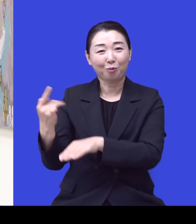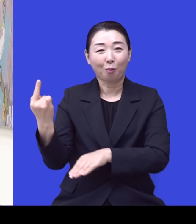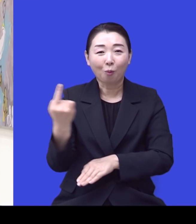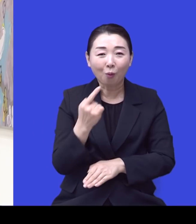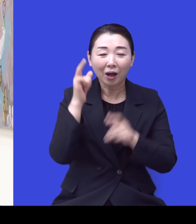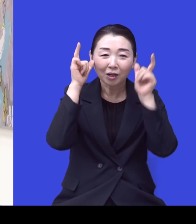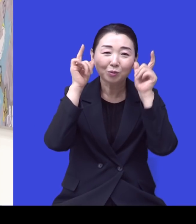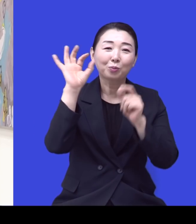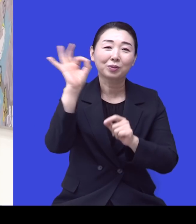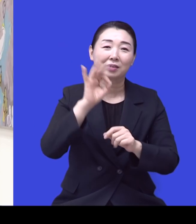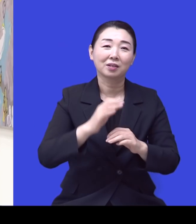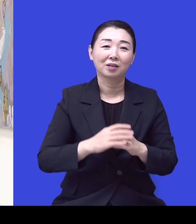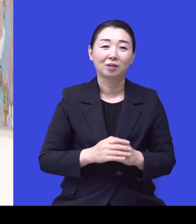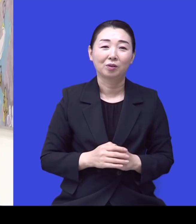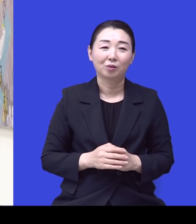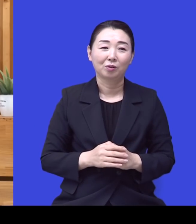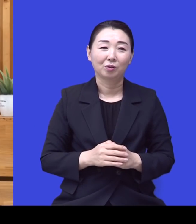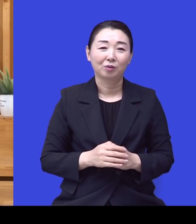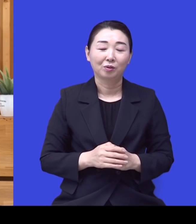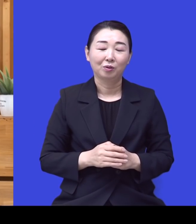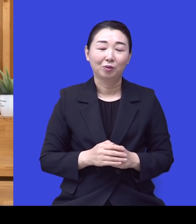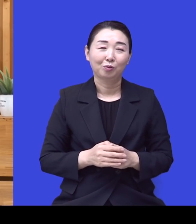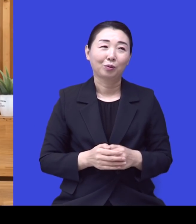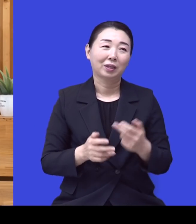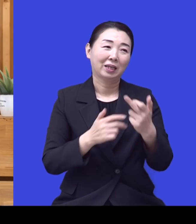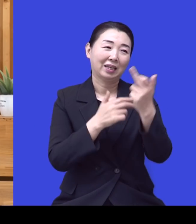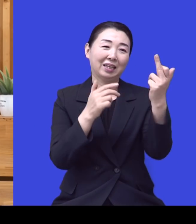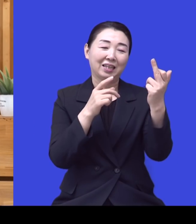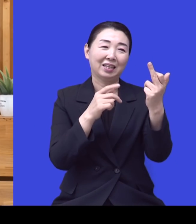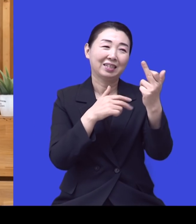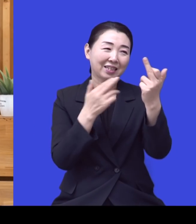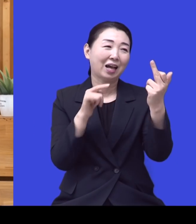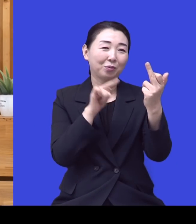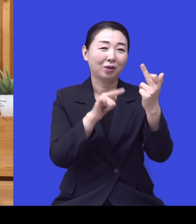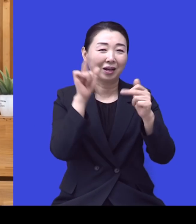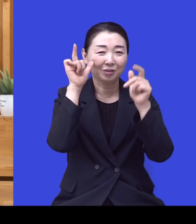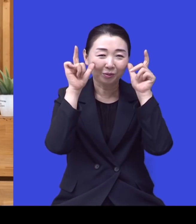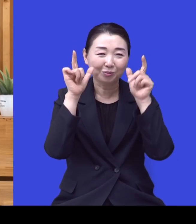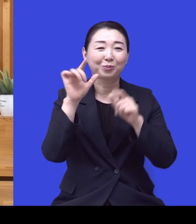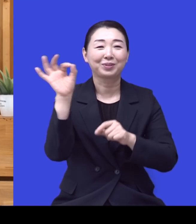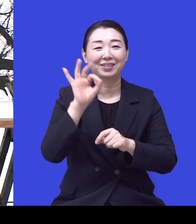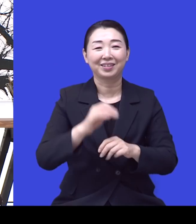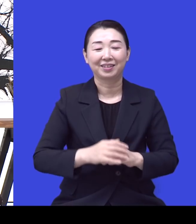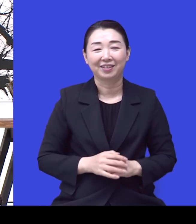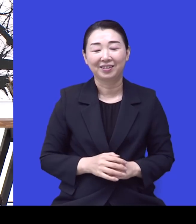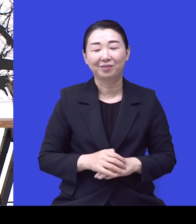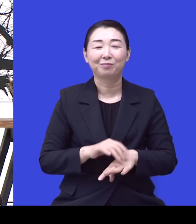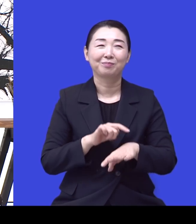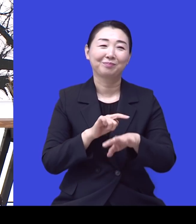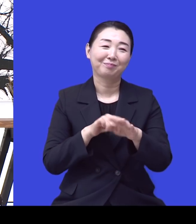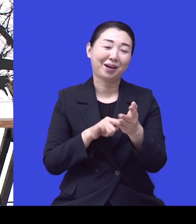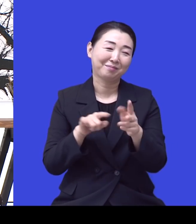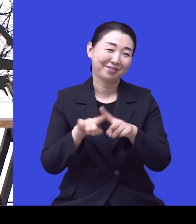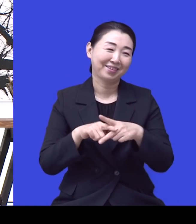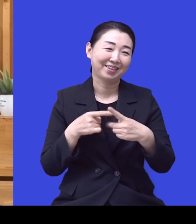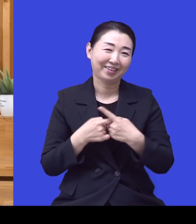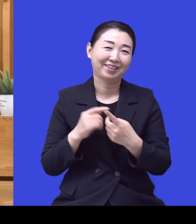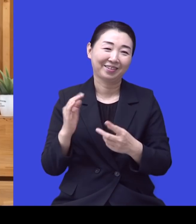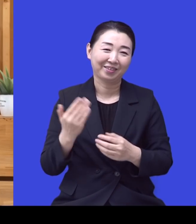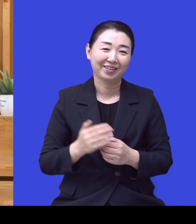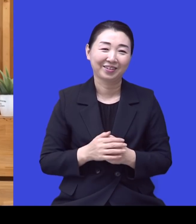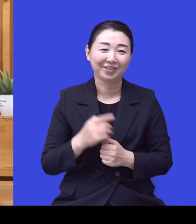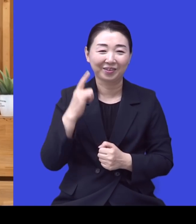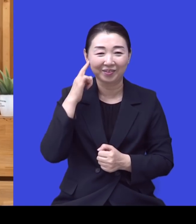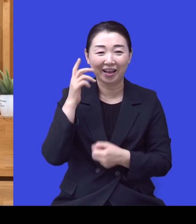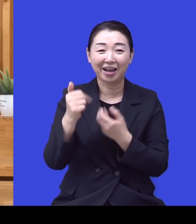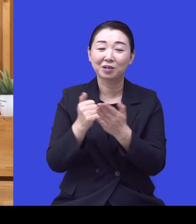그 또 동네 양각산 올라가서 소 찾고. 저는 어떤 마음이었는지가 너무 이해가 돼요. 사실 정말 하나님